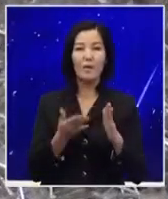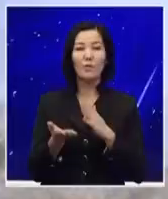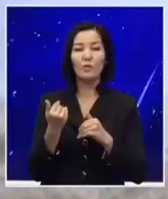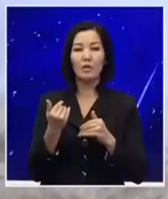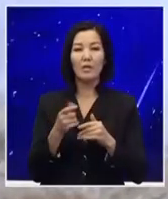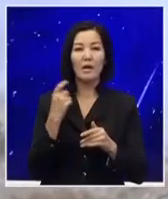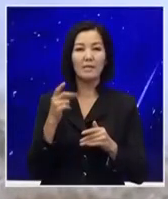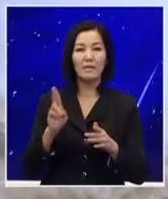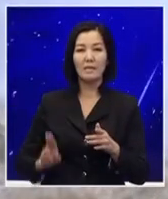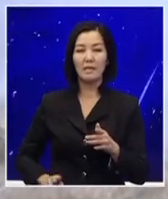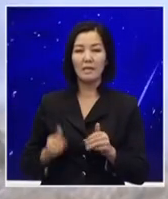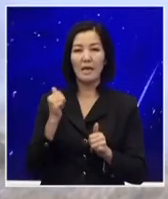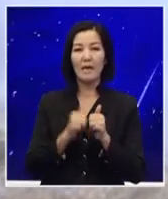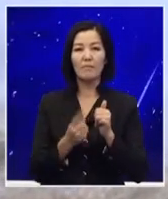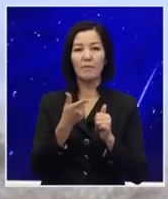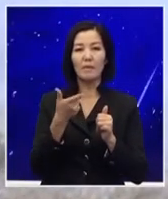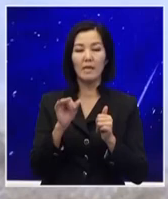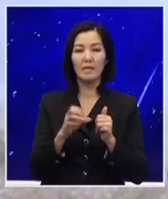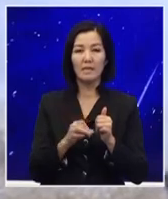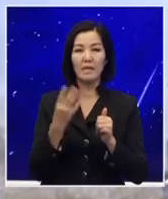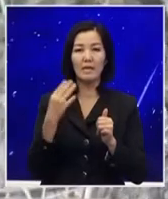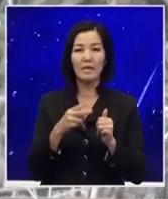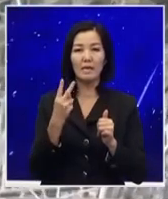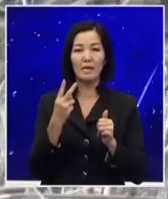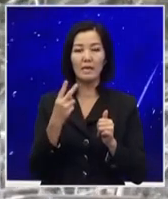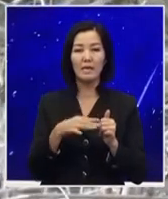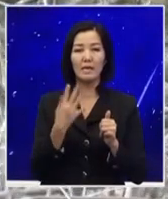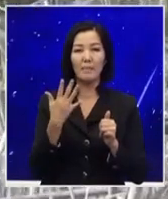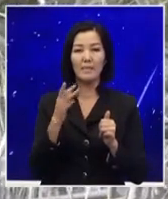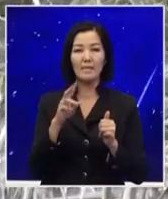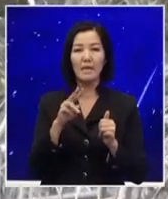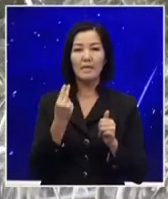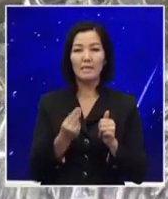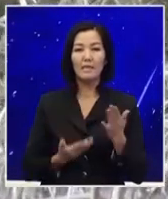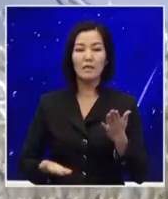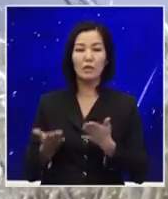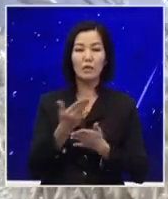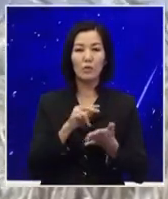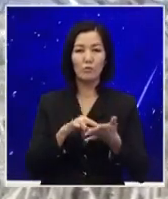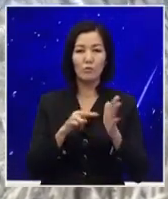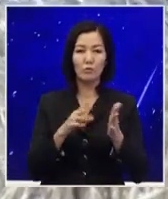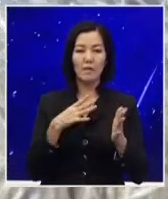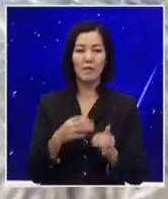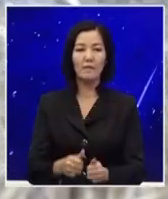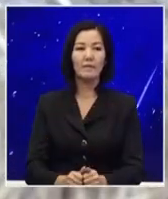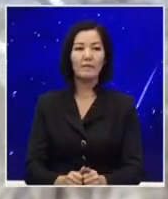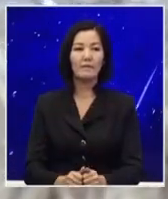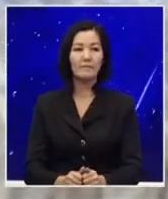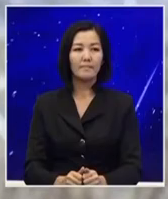шаруашылық басшысы әр гектардан 42-45 центнер алсақ деп жоспарлапты.